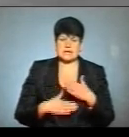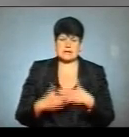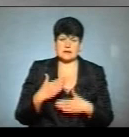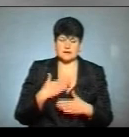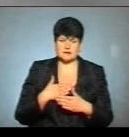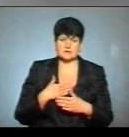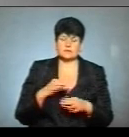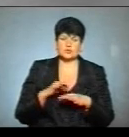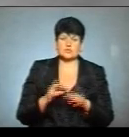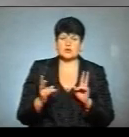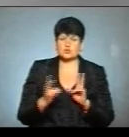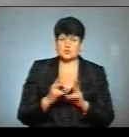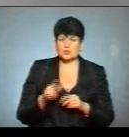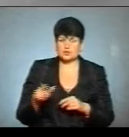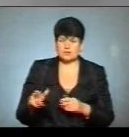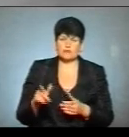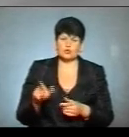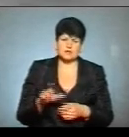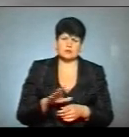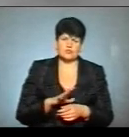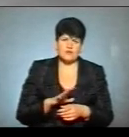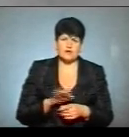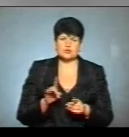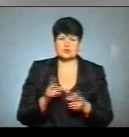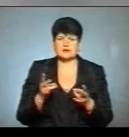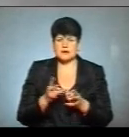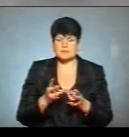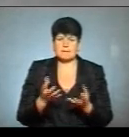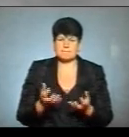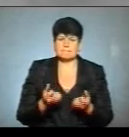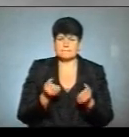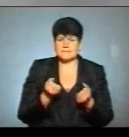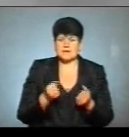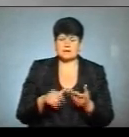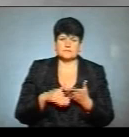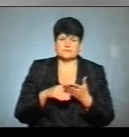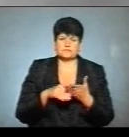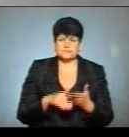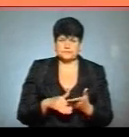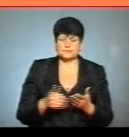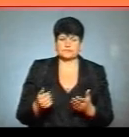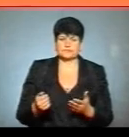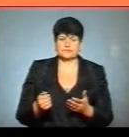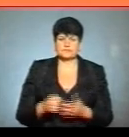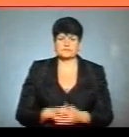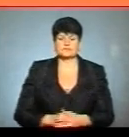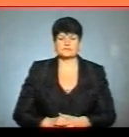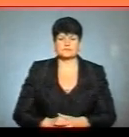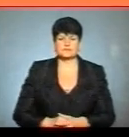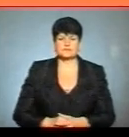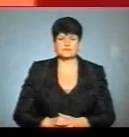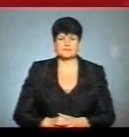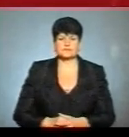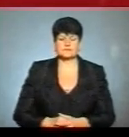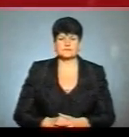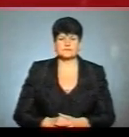Йдуть на зустріч людині. Ну, є в людини, буває, що потрібно і десь її підстрахувати, десь її піти на зустріч.